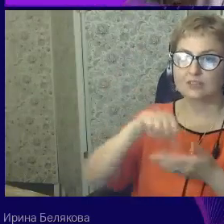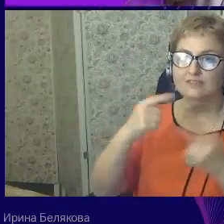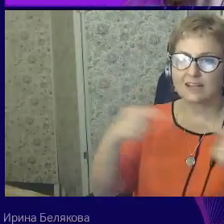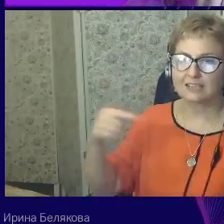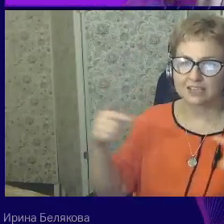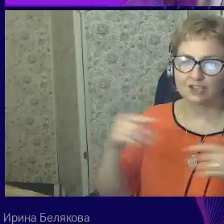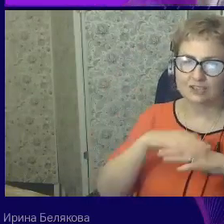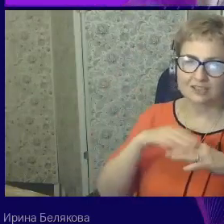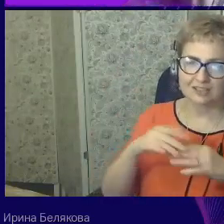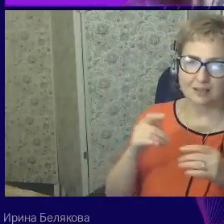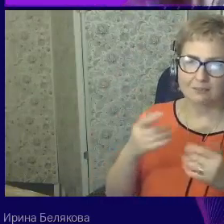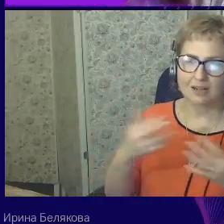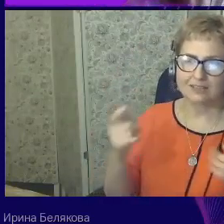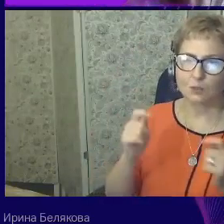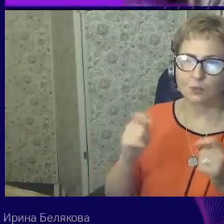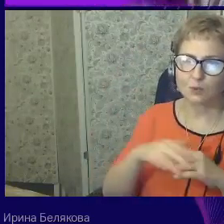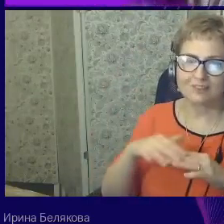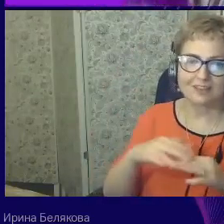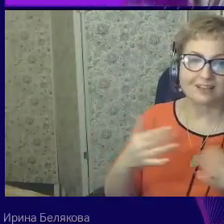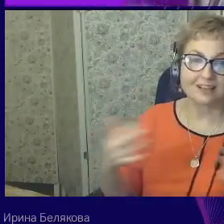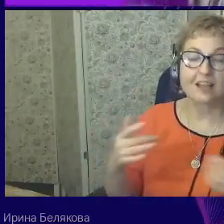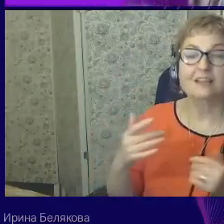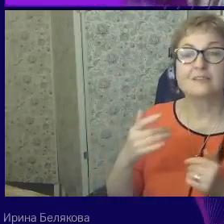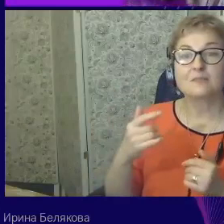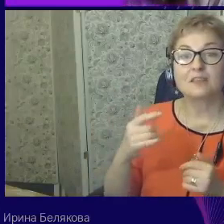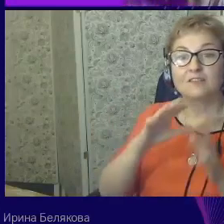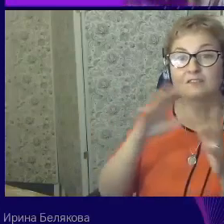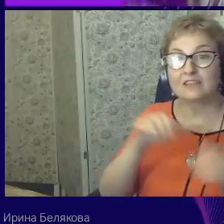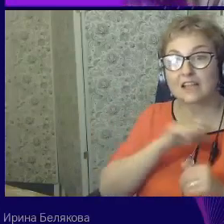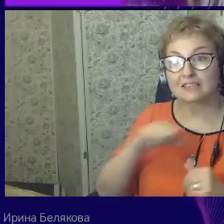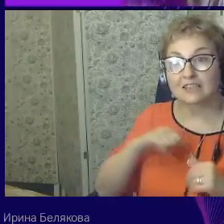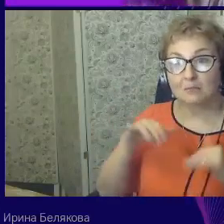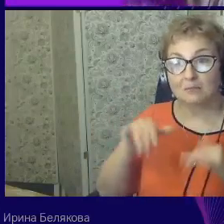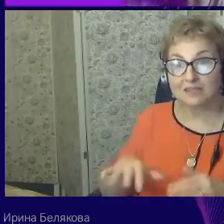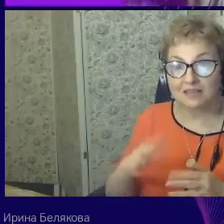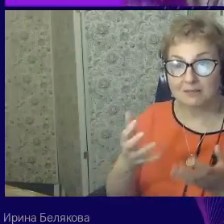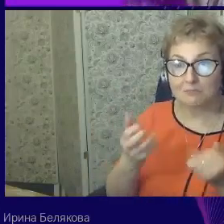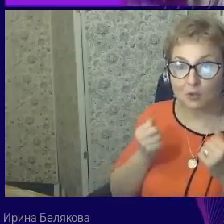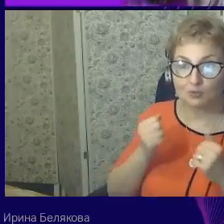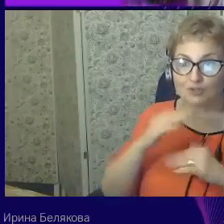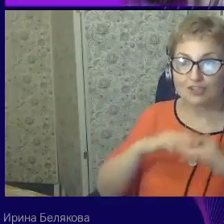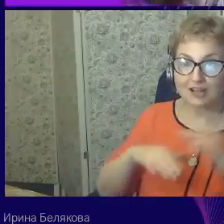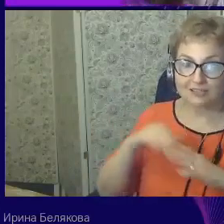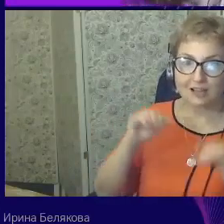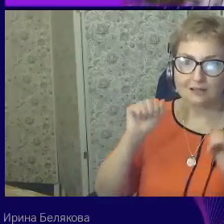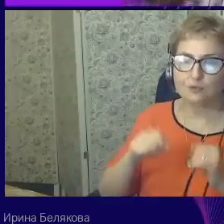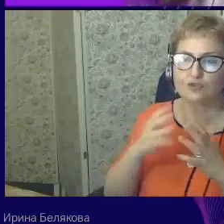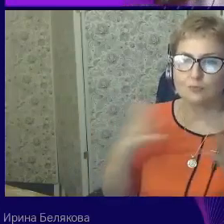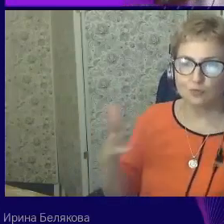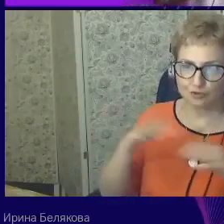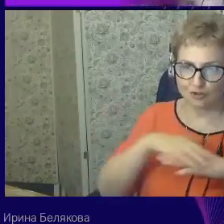тусовках и прочее. Вот. То есть на самом деле получить разряд может больше народу,